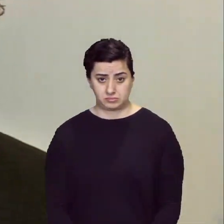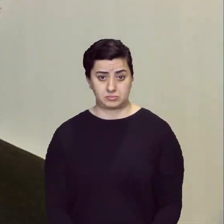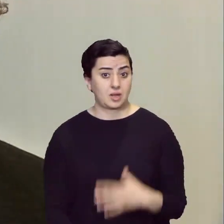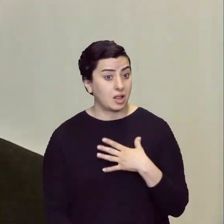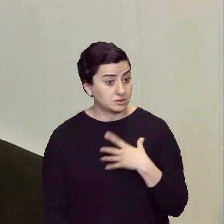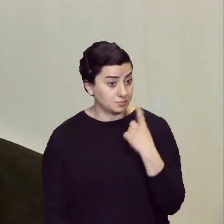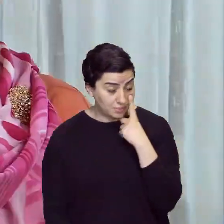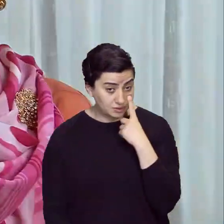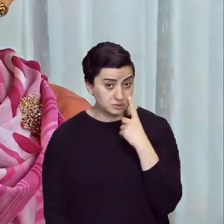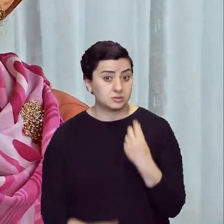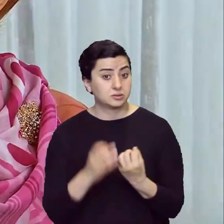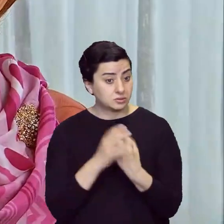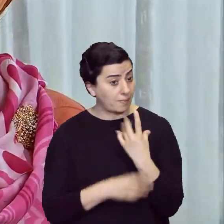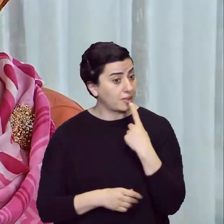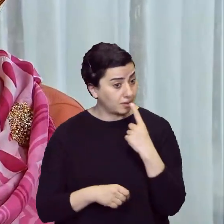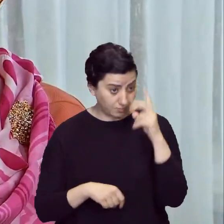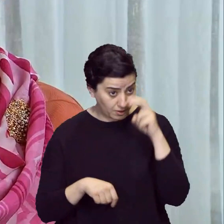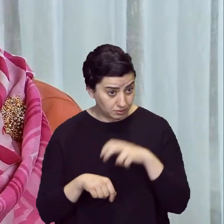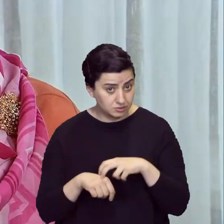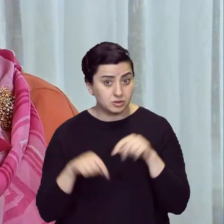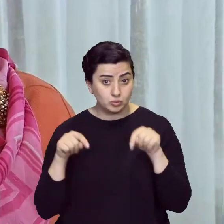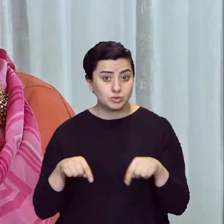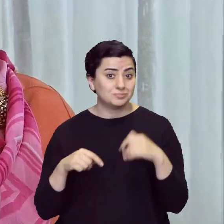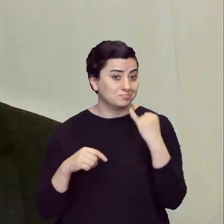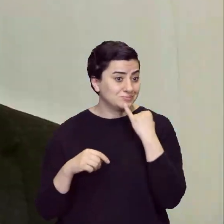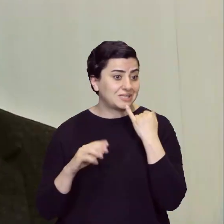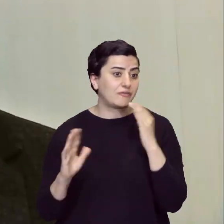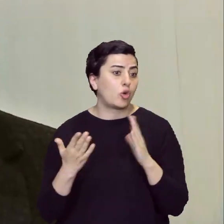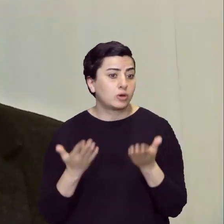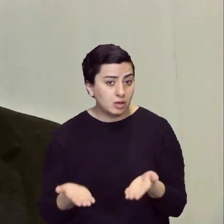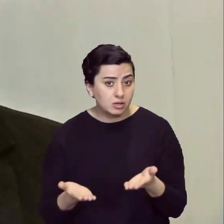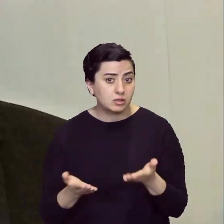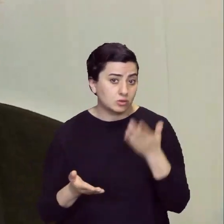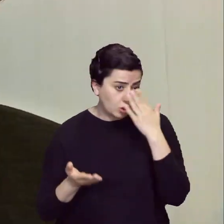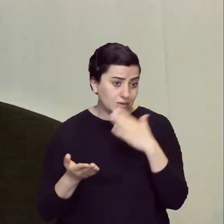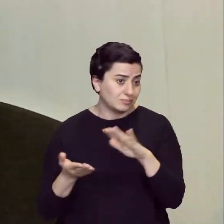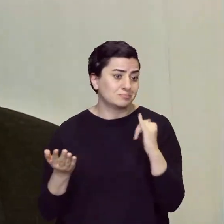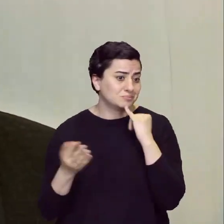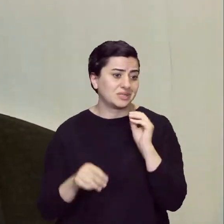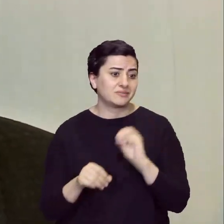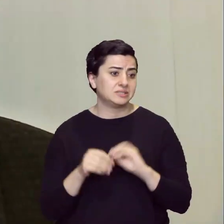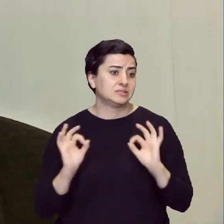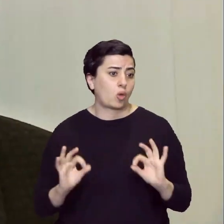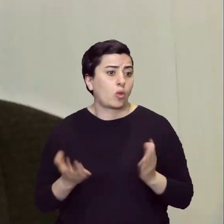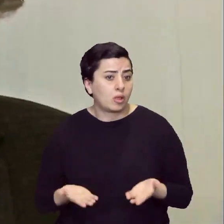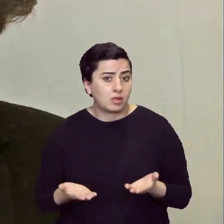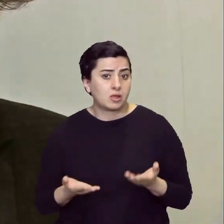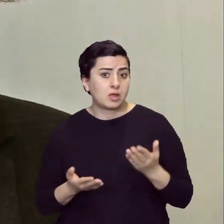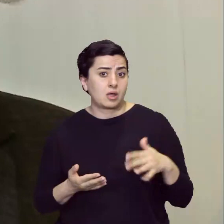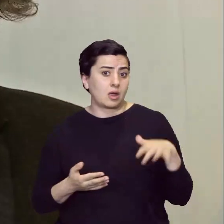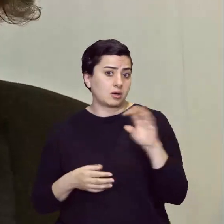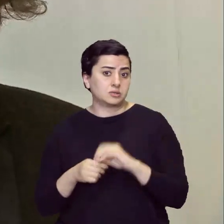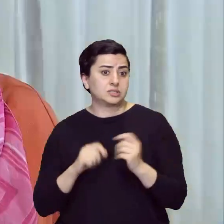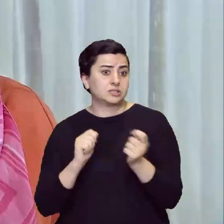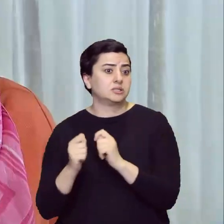Halacığım, bak sabah da söyledim hatırlarsan. Burası misafir odası. Doğal olarak misafirler için tasarlanmış yani. Her gelen